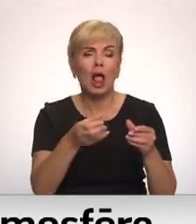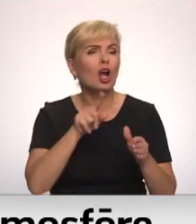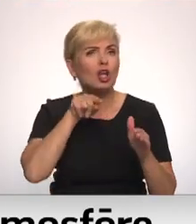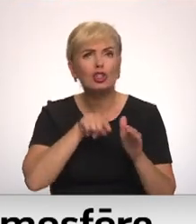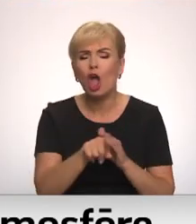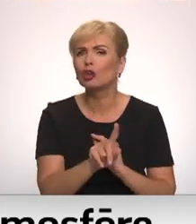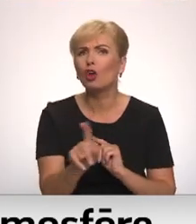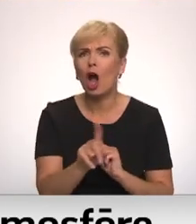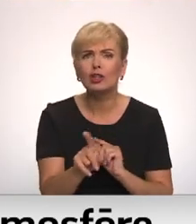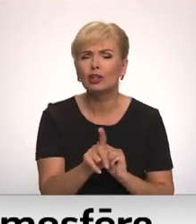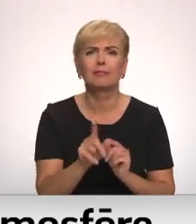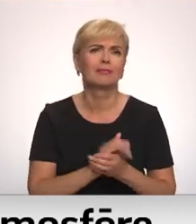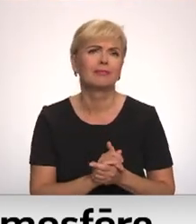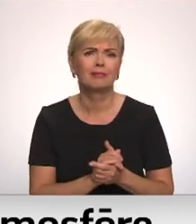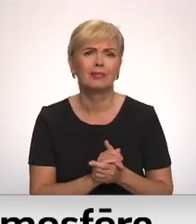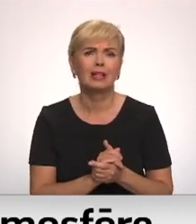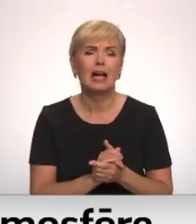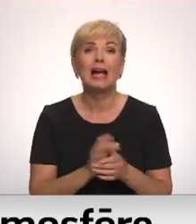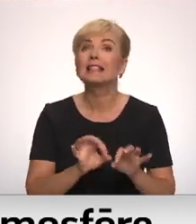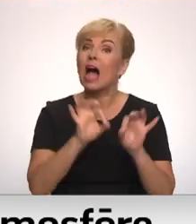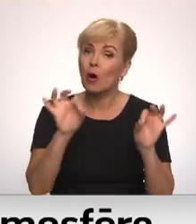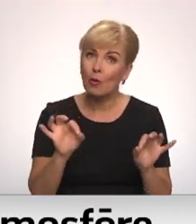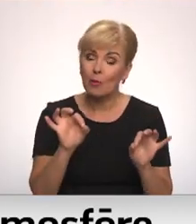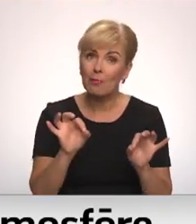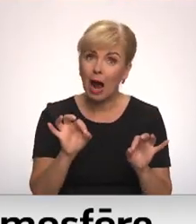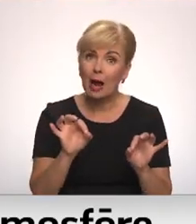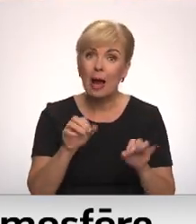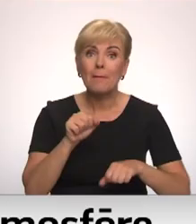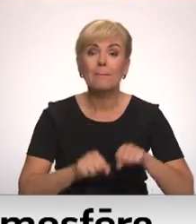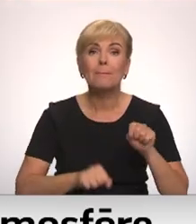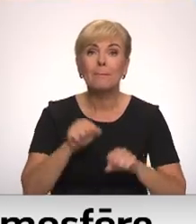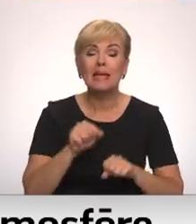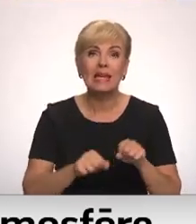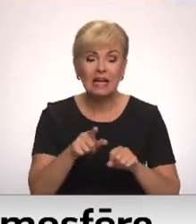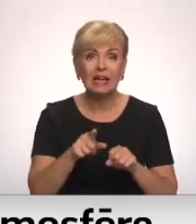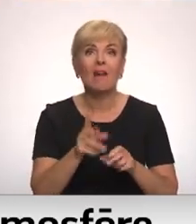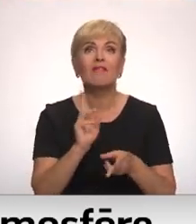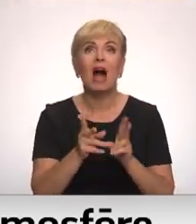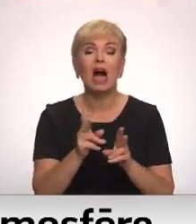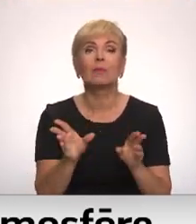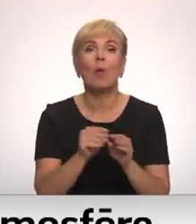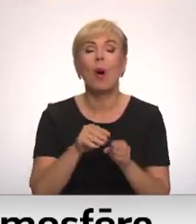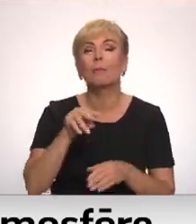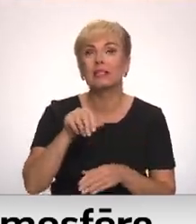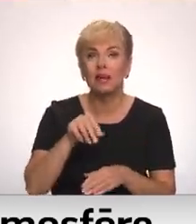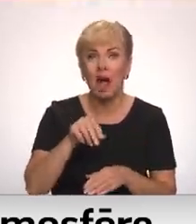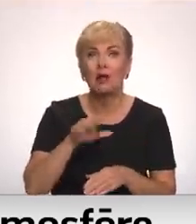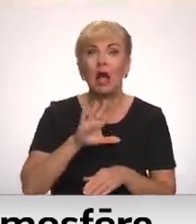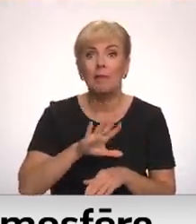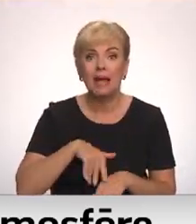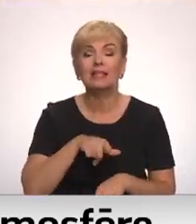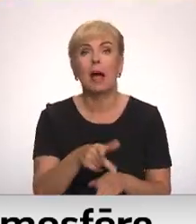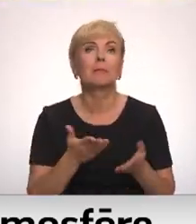izstāsti? Tur ir ņemam vispirms miklu un viņu vāram ar sāli, un pēc tam viņu